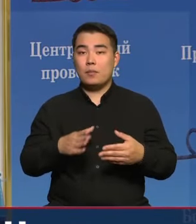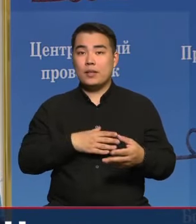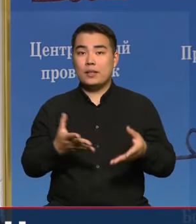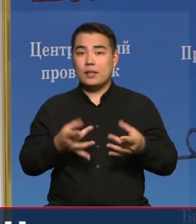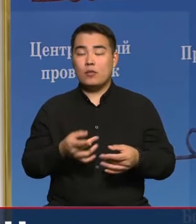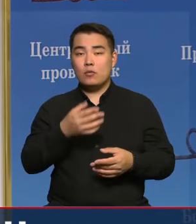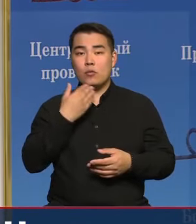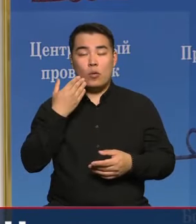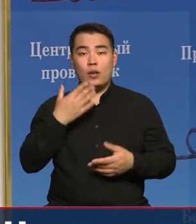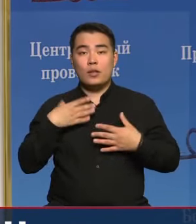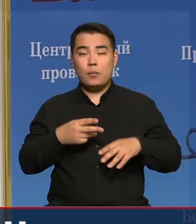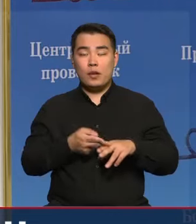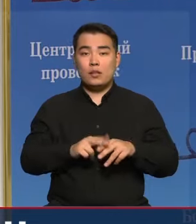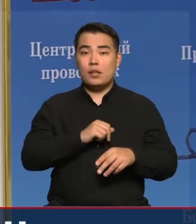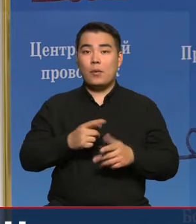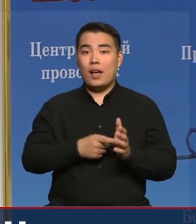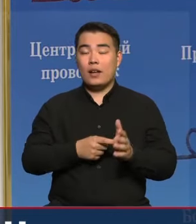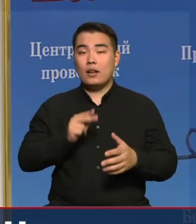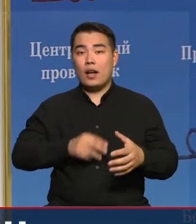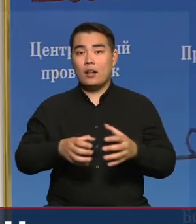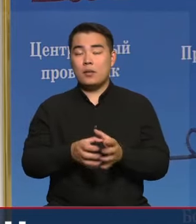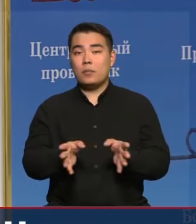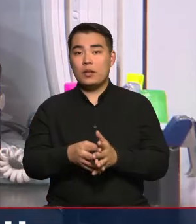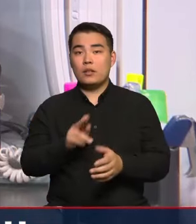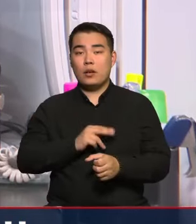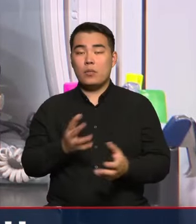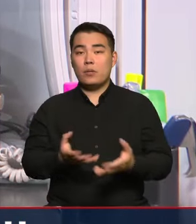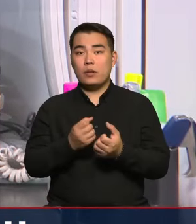болған жоқ. Құтқару жұмысын қарағандылық әріптестерімізбен бірге